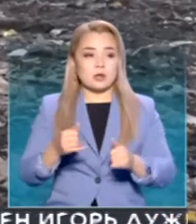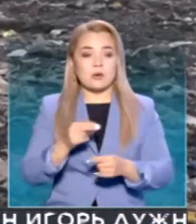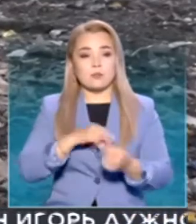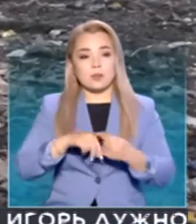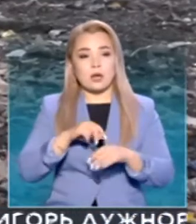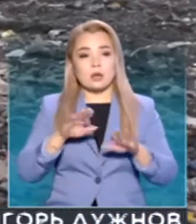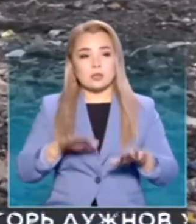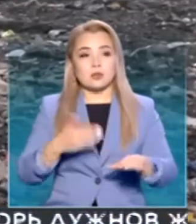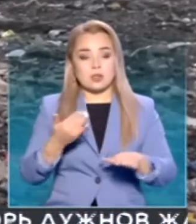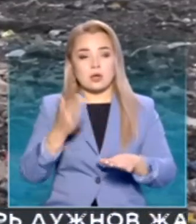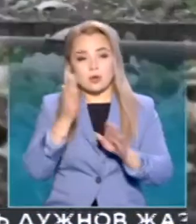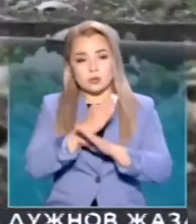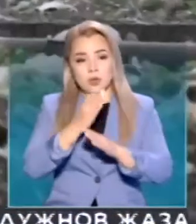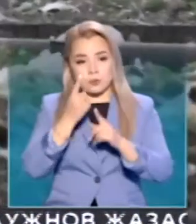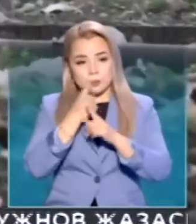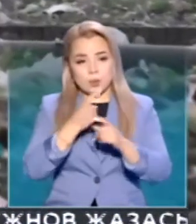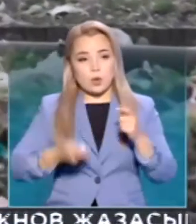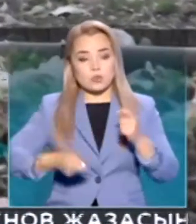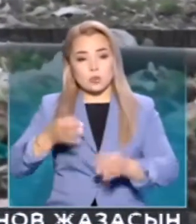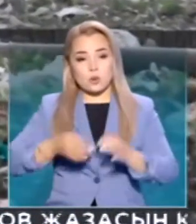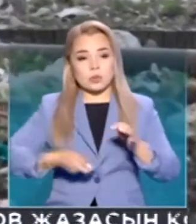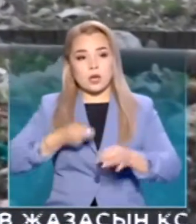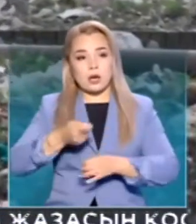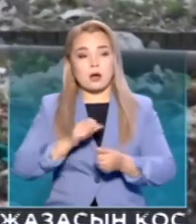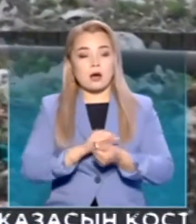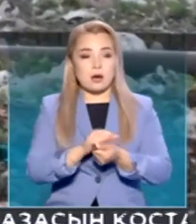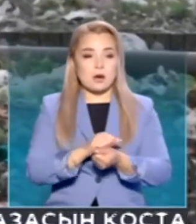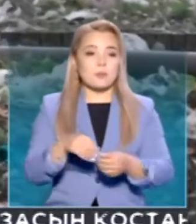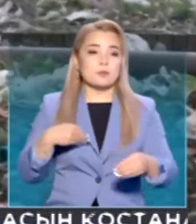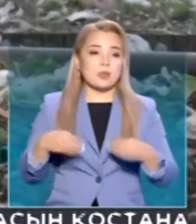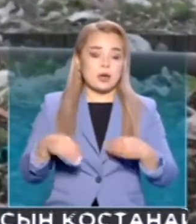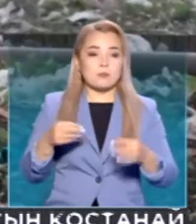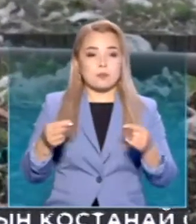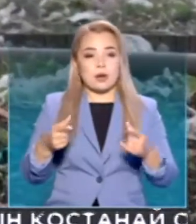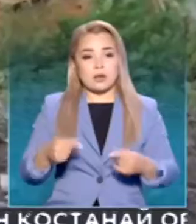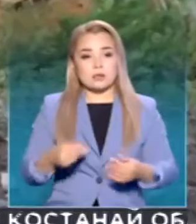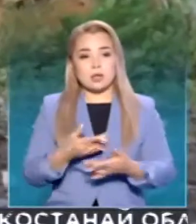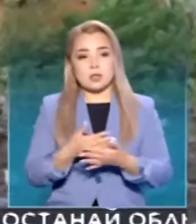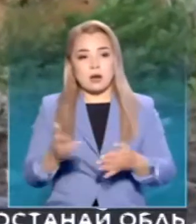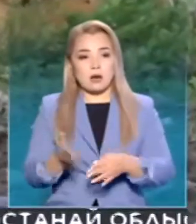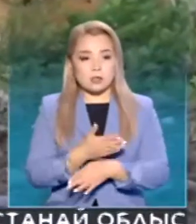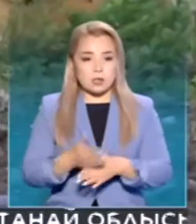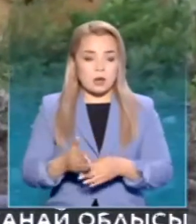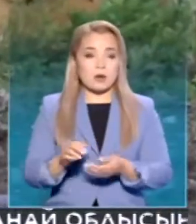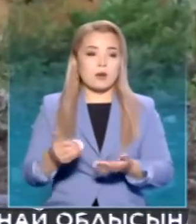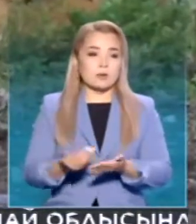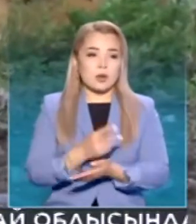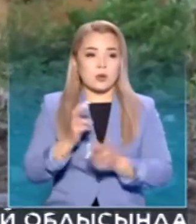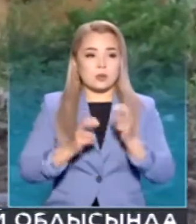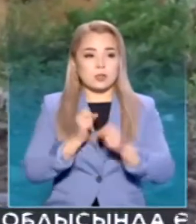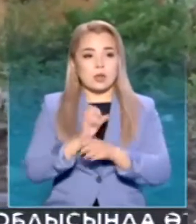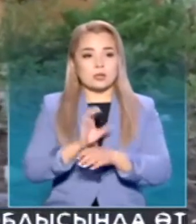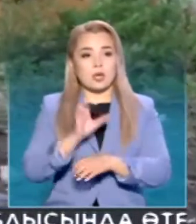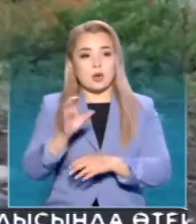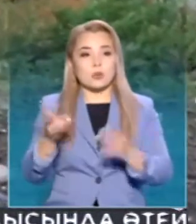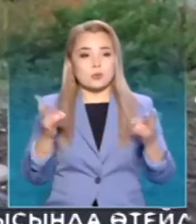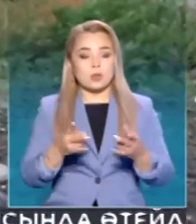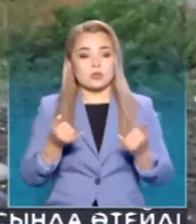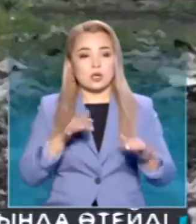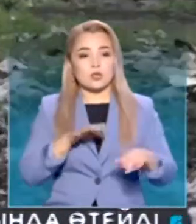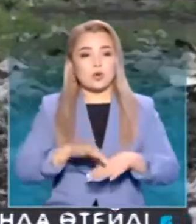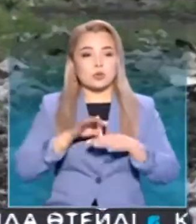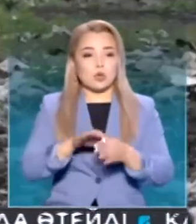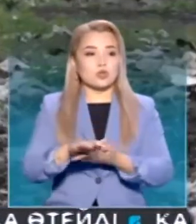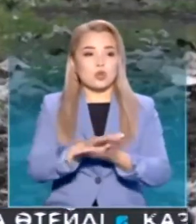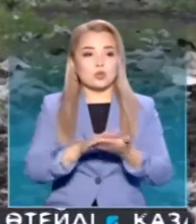кәсіпкерді экологтар сотқа берді. Қағаз, шыны, пластик және полиэтилен қалдықтар сұрыпталып, қайта өңдеуге жіберілуі тиіс. Бірақ іс жүзінде